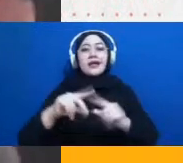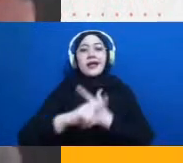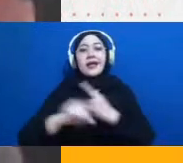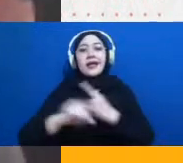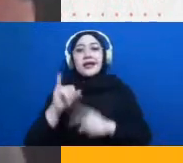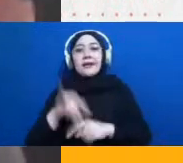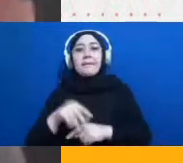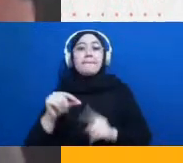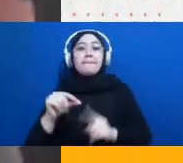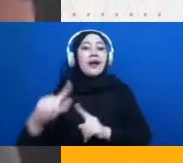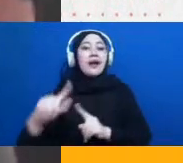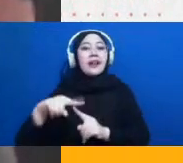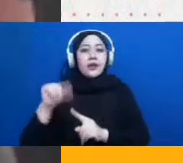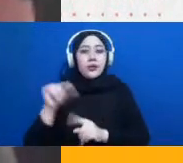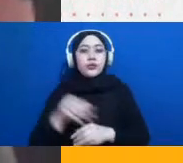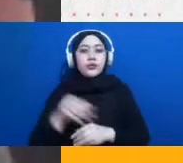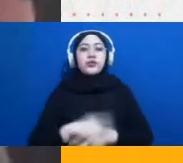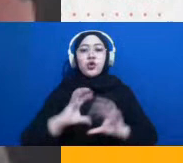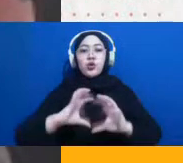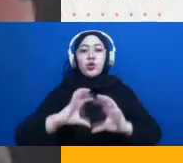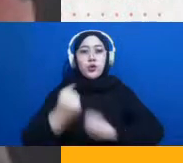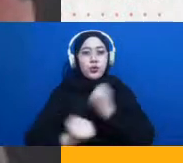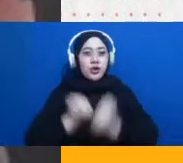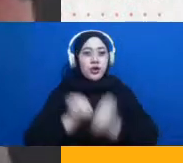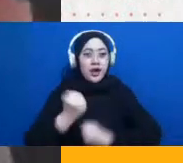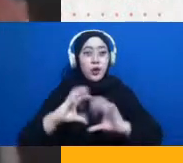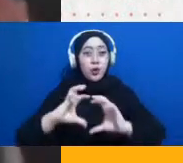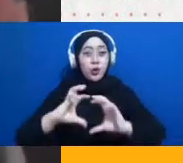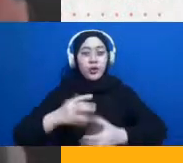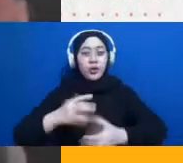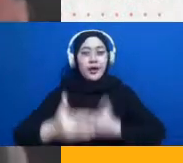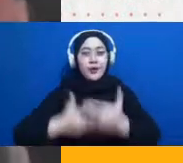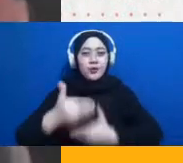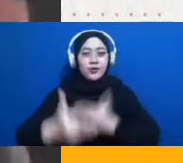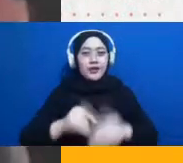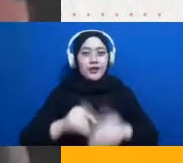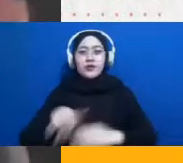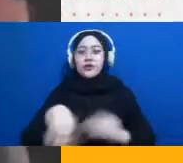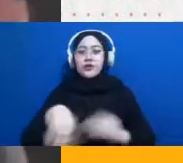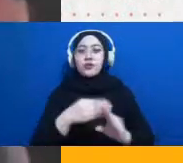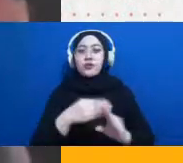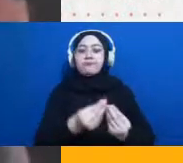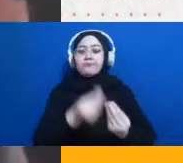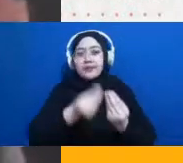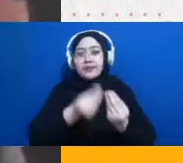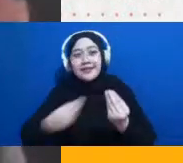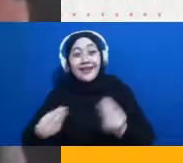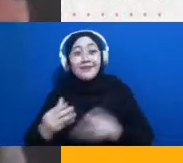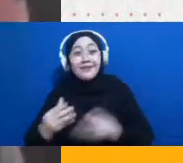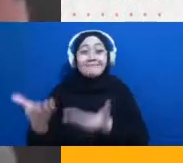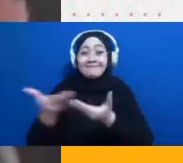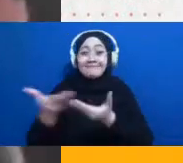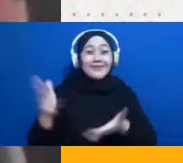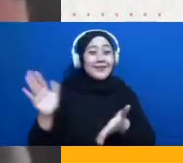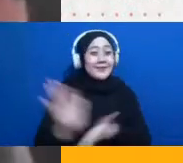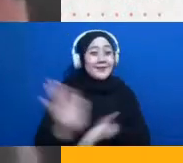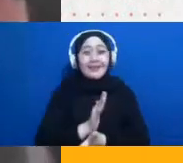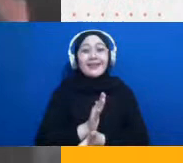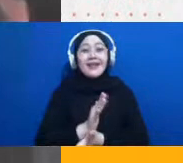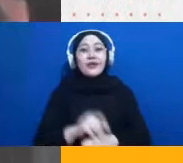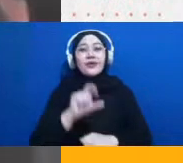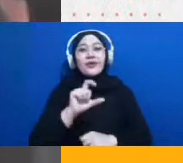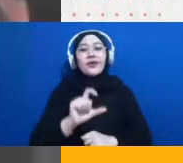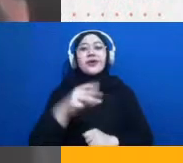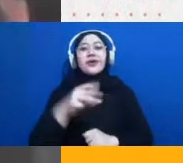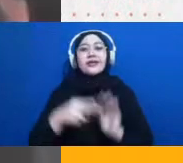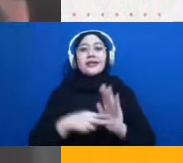dan Penyelarasan Dunia Usaha dan Dunia Industri, beserta jajarannya yang telah memberikan kesempatan kepada Centennial Z